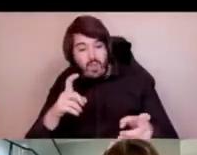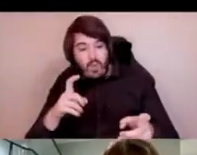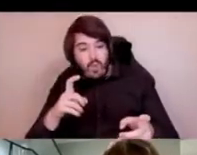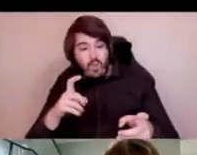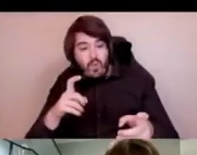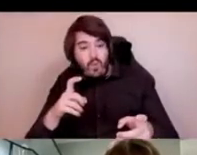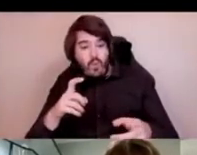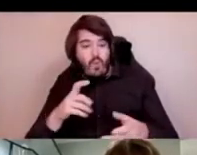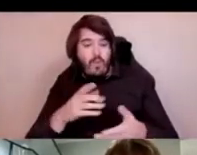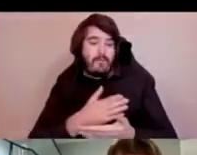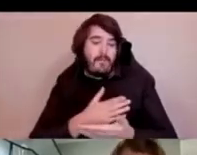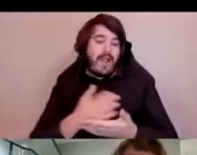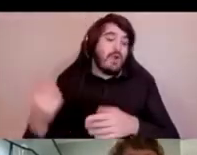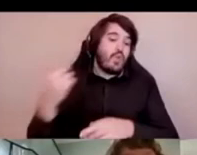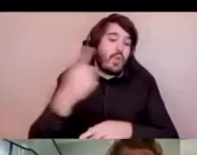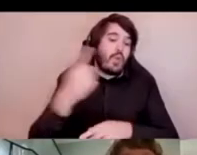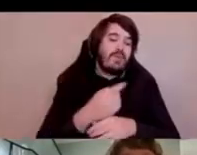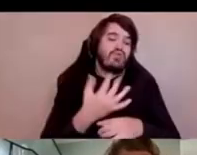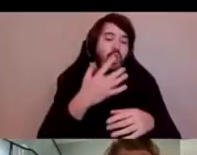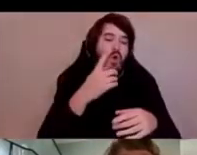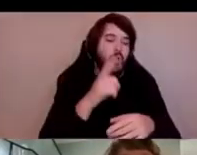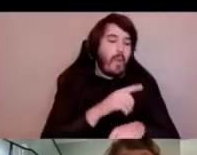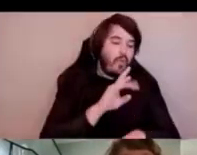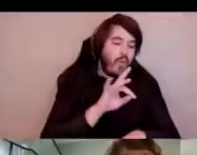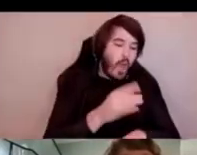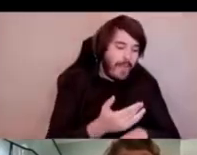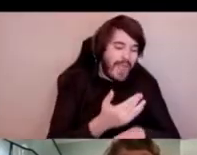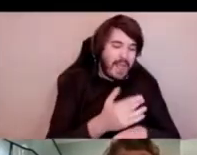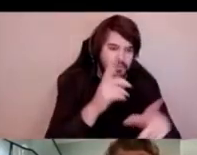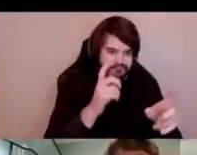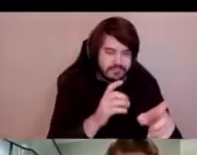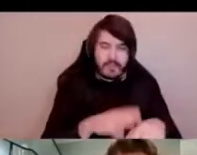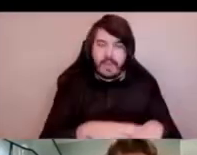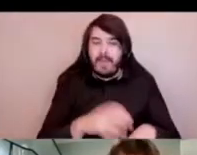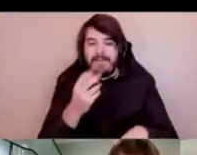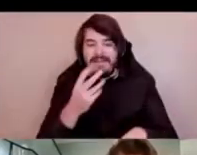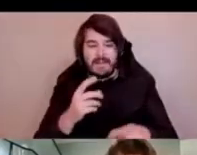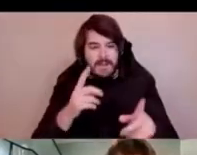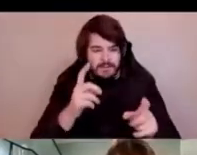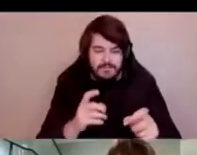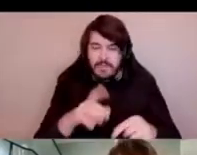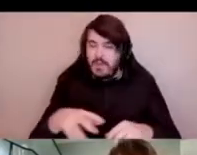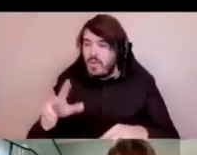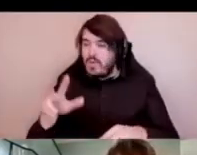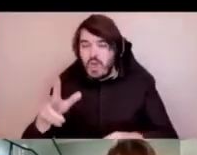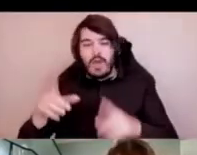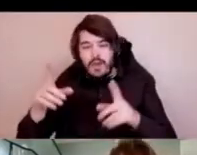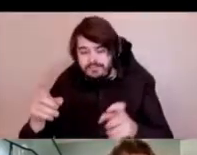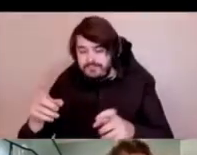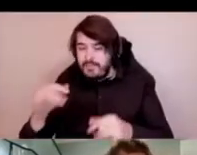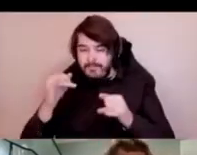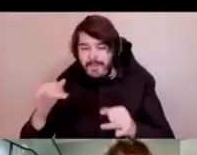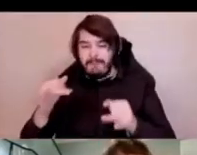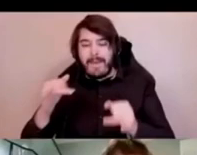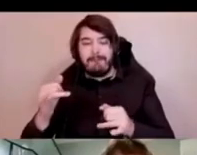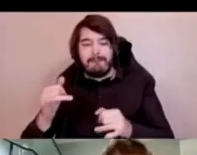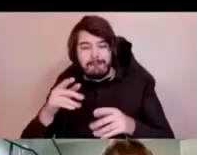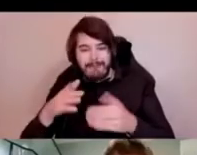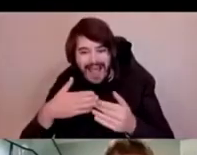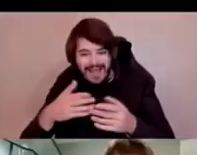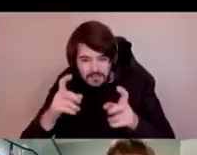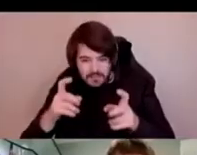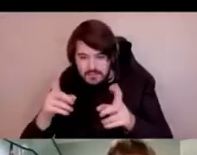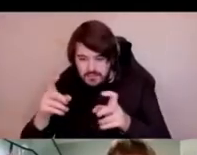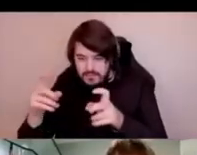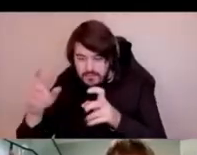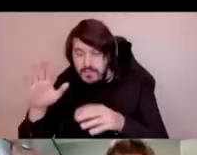la journée. Donc, placez-vous sur votre balcon, par exemple, ou devant votre terrain, puis toujours prendre une photo dans le même angle.